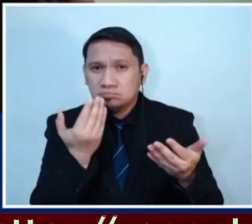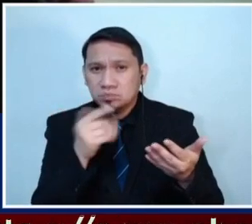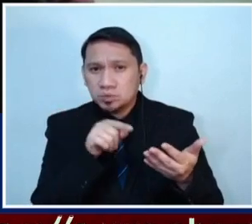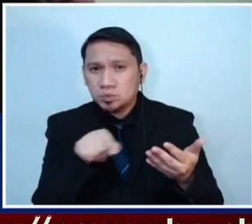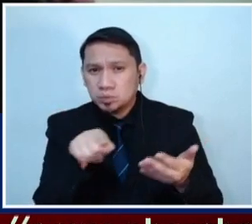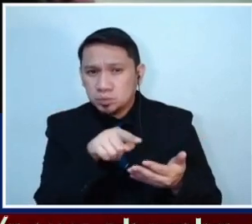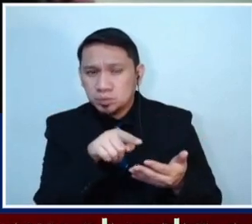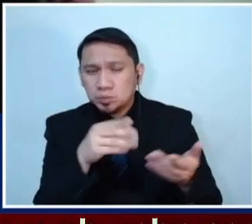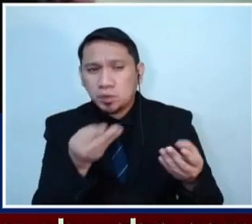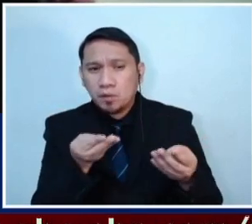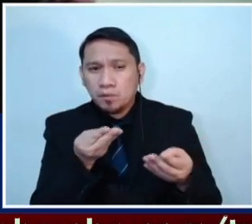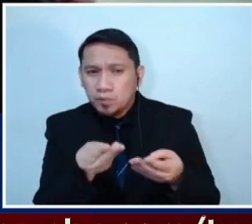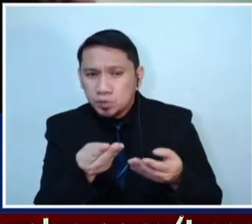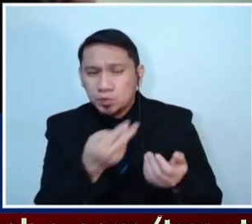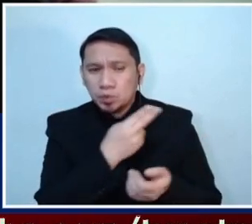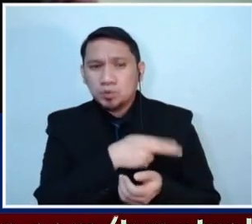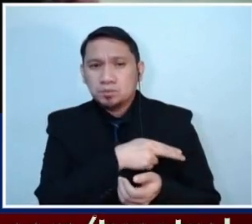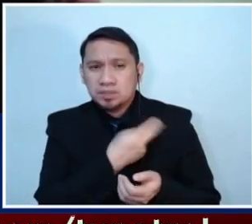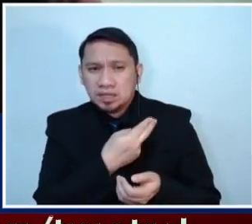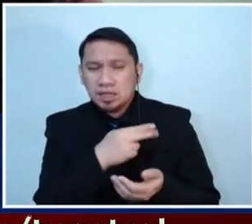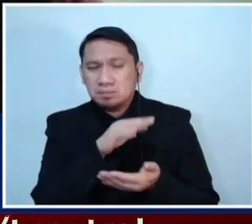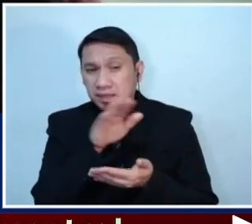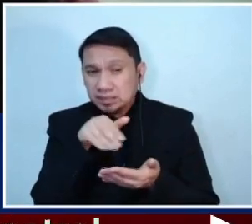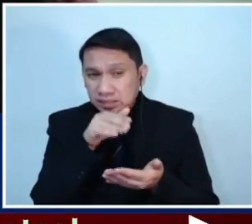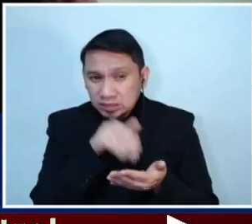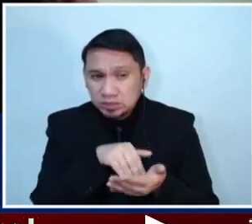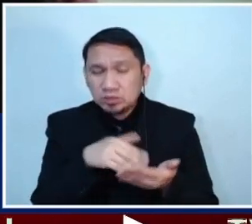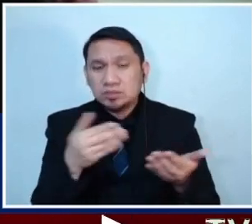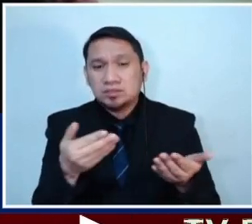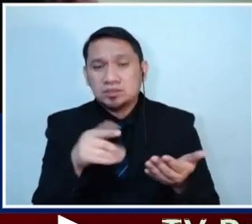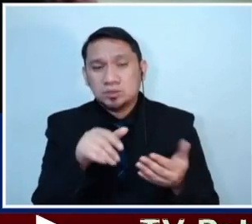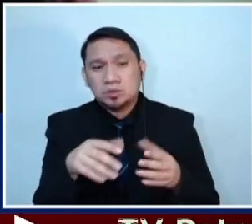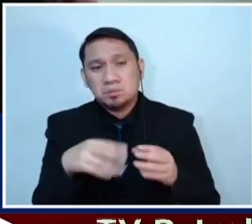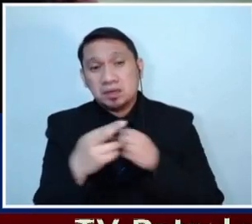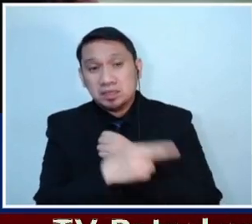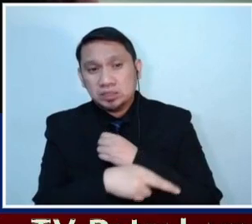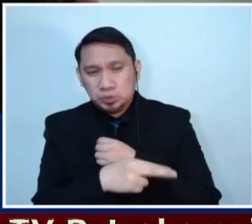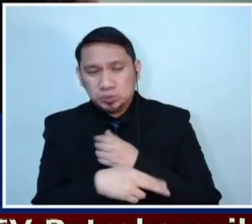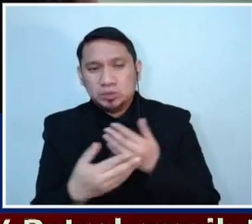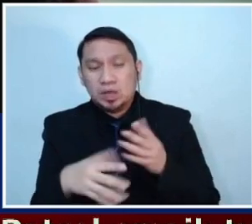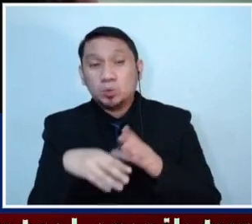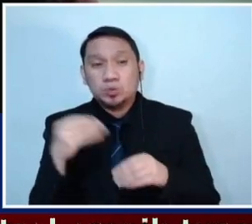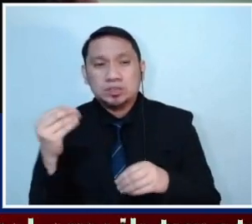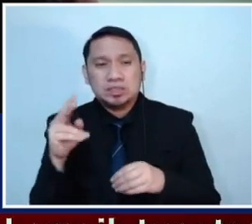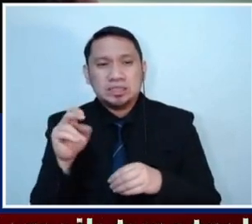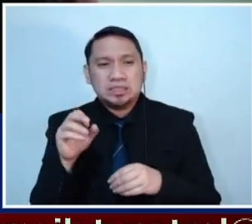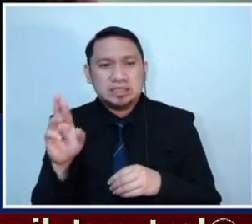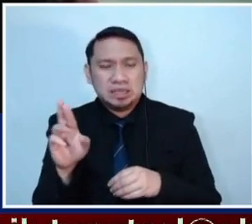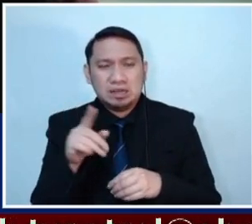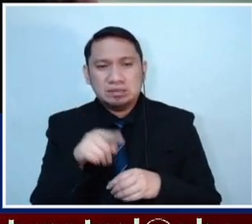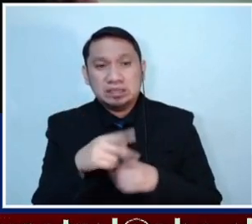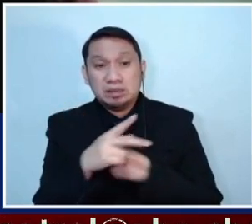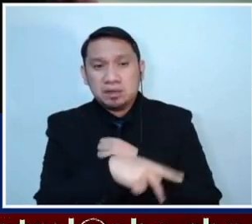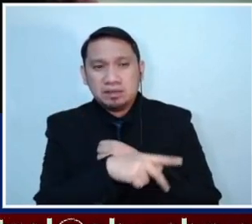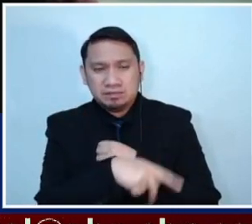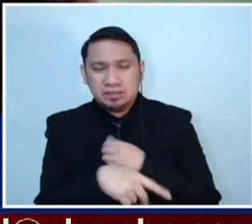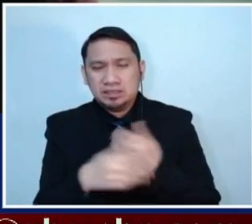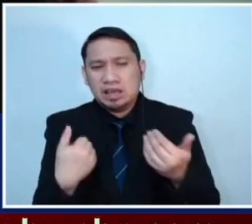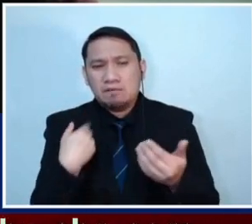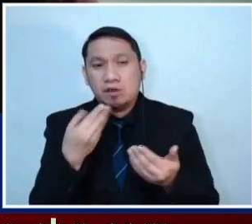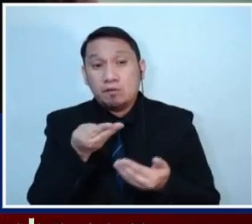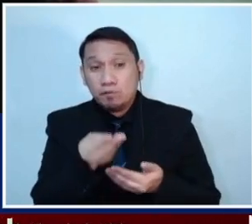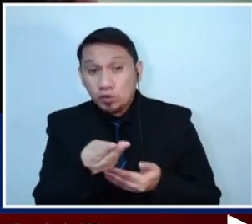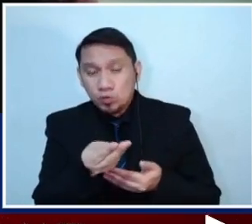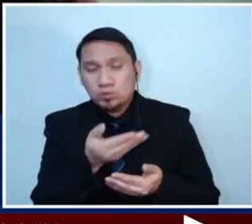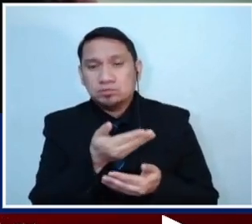fewer facilities sa mga regions natin outside of Metro Manila. Kaya and then